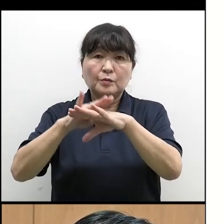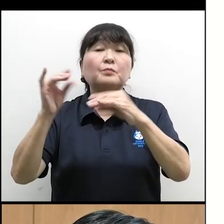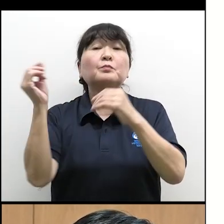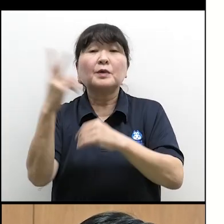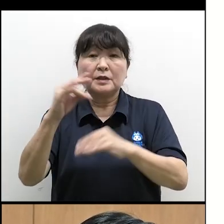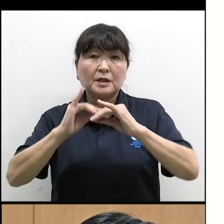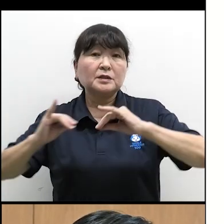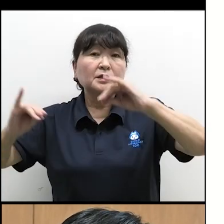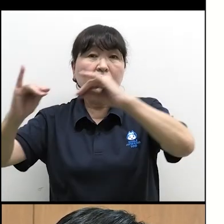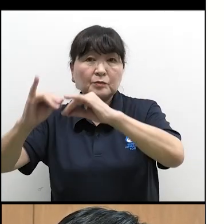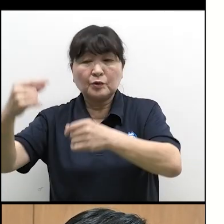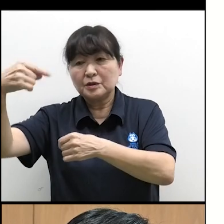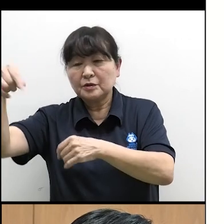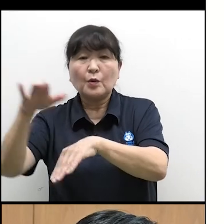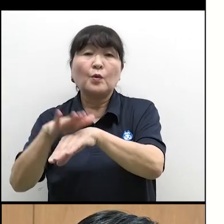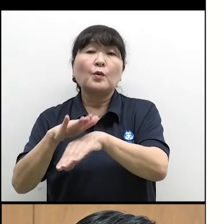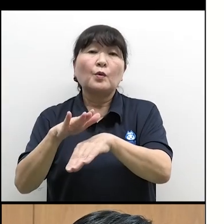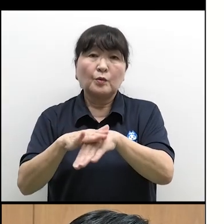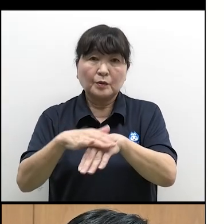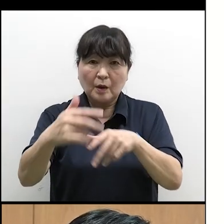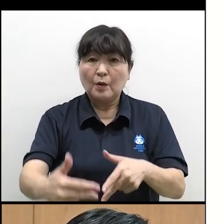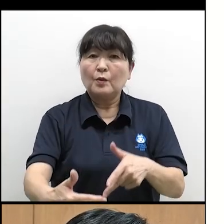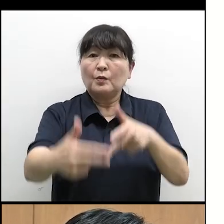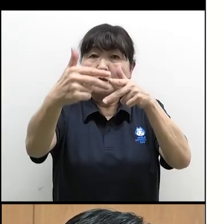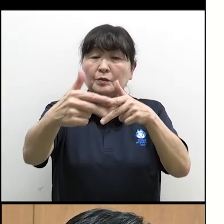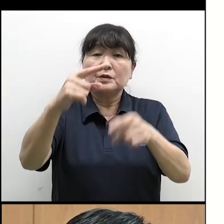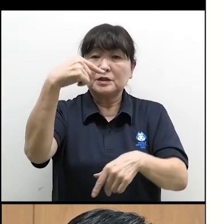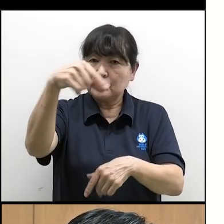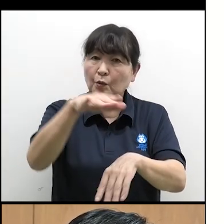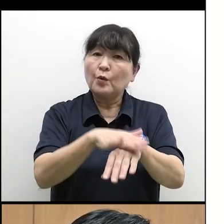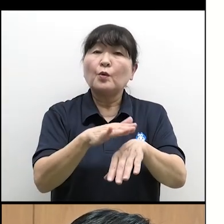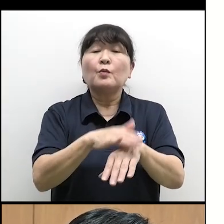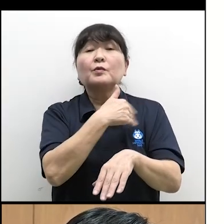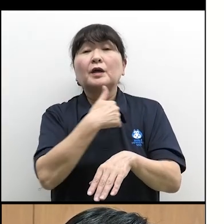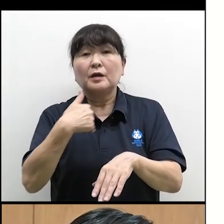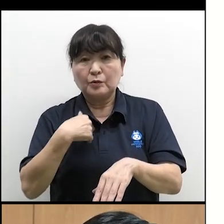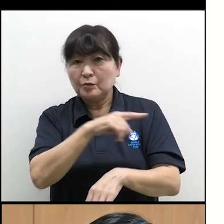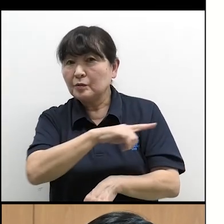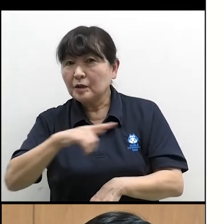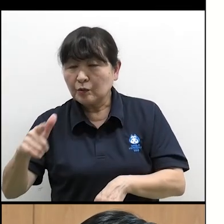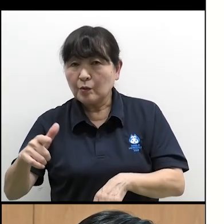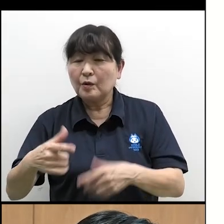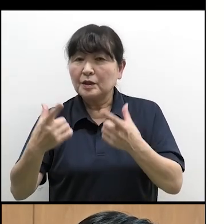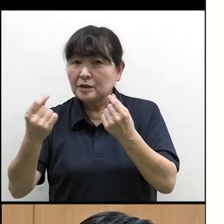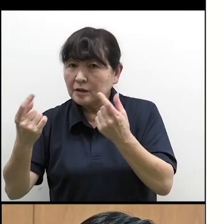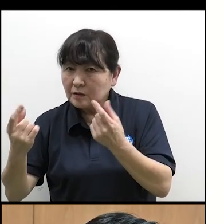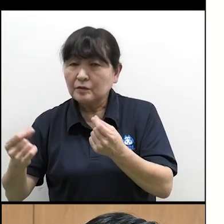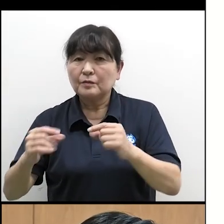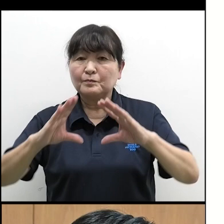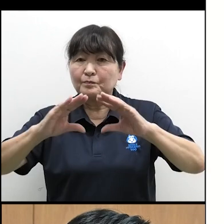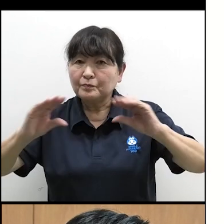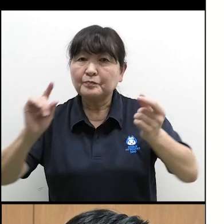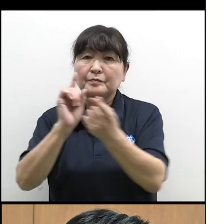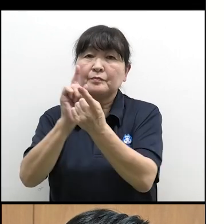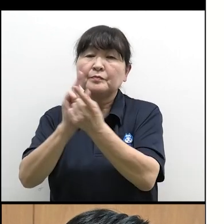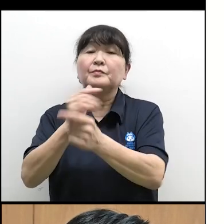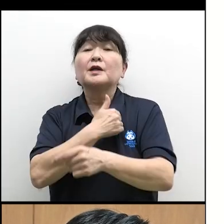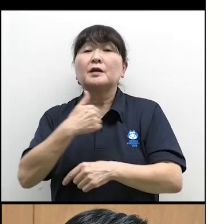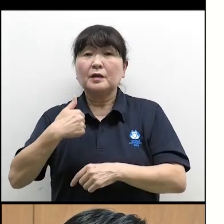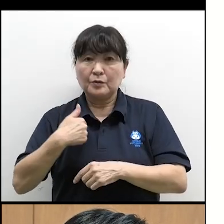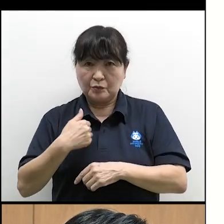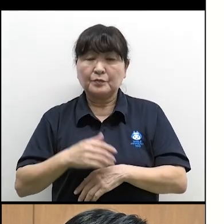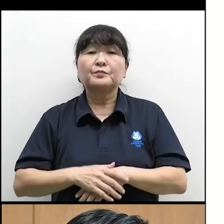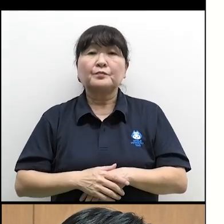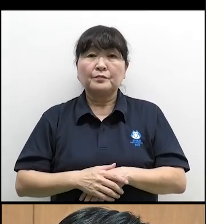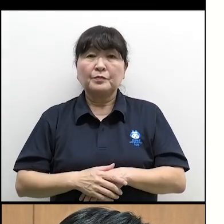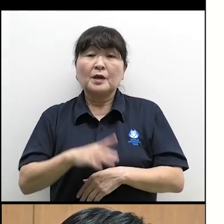の指導も可能であるというふうに、かなり柔軟な学校を目指しております。まずは12月7日